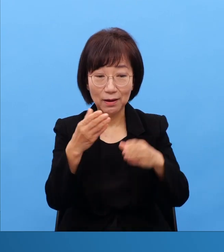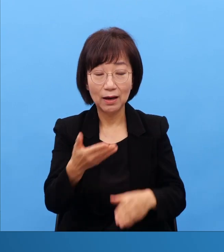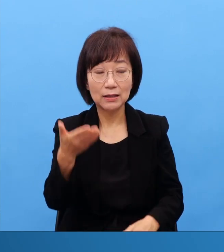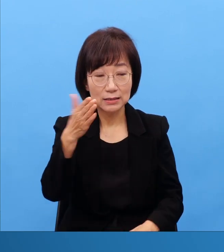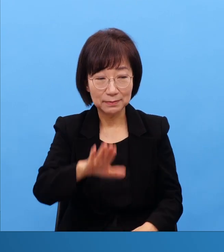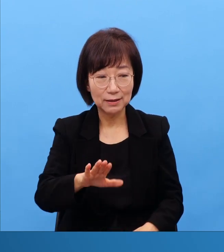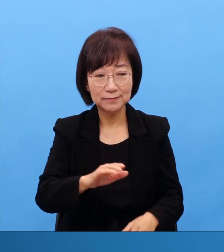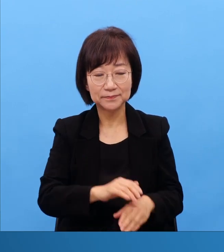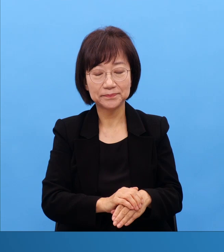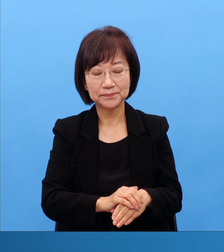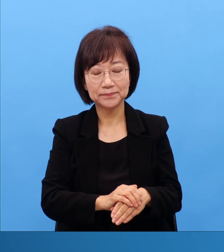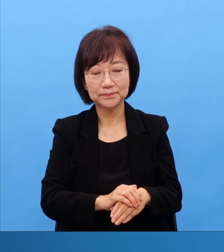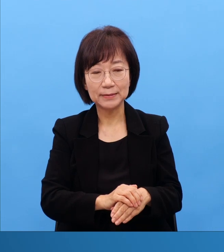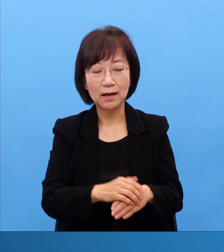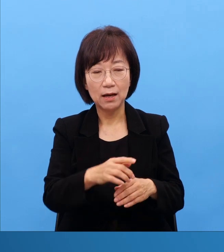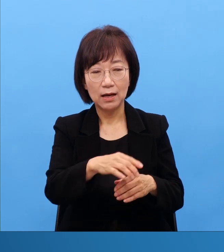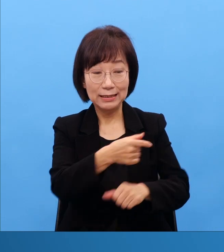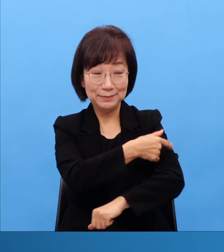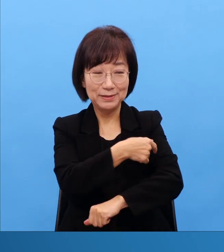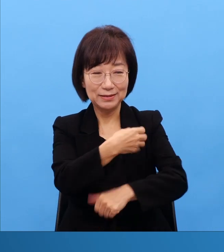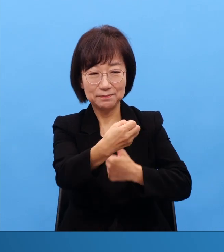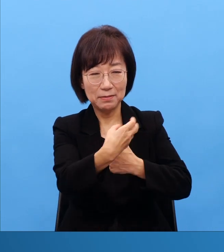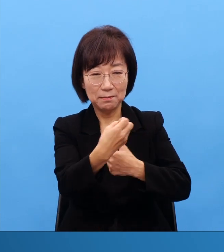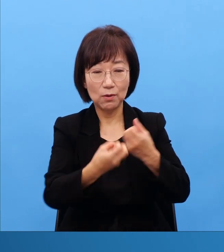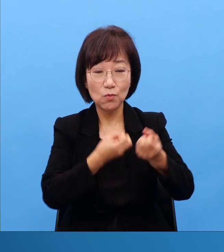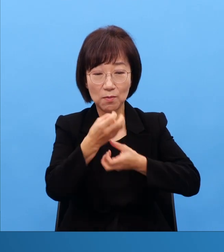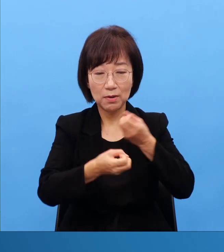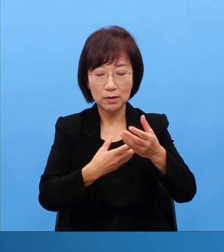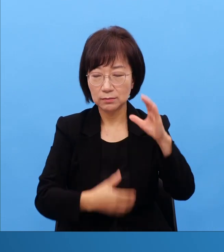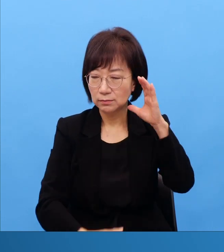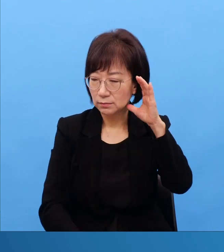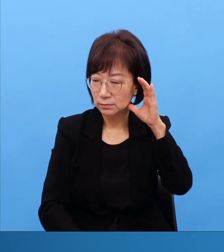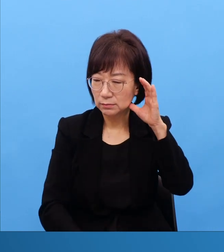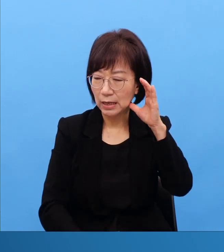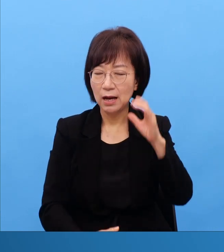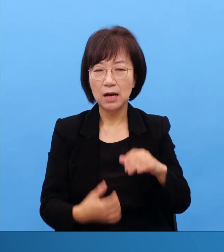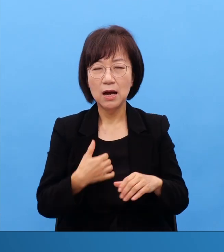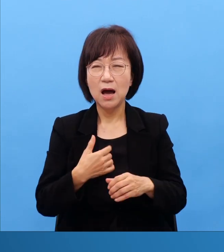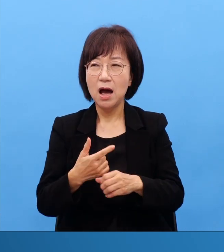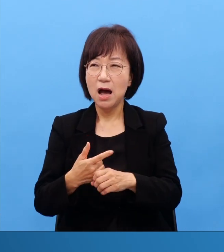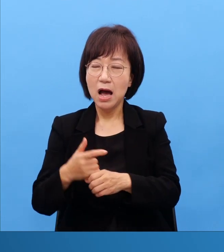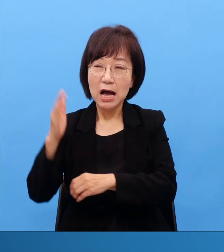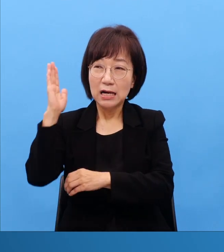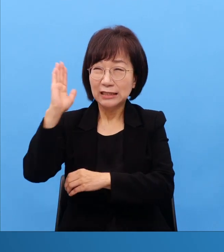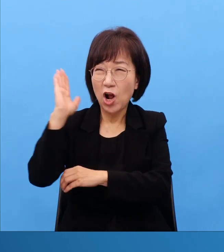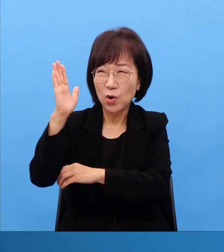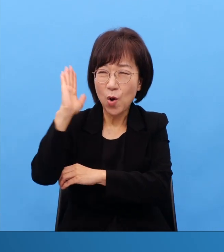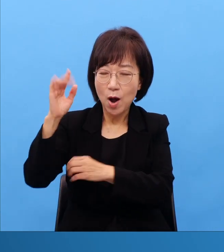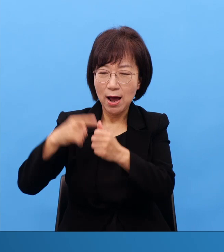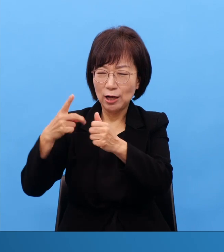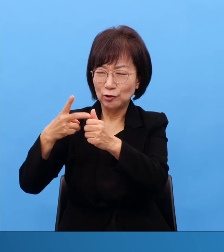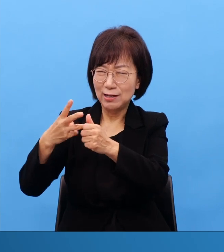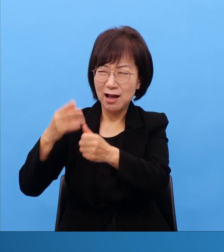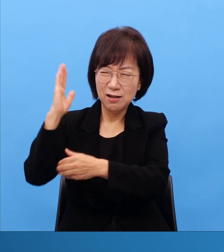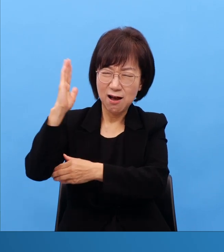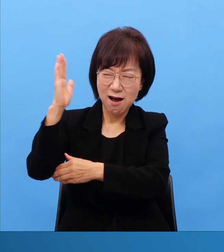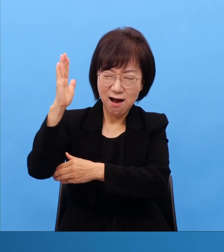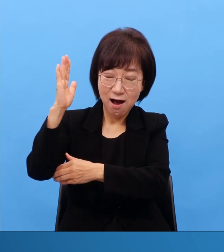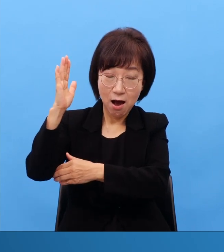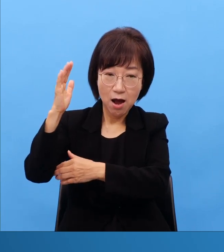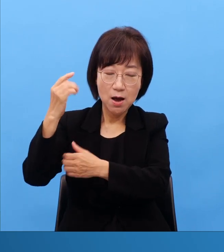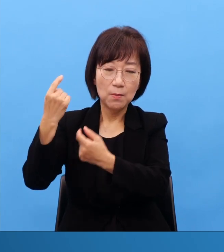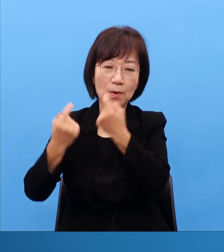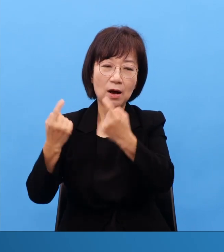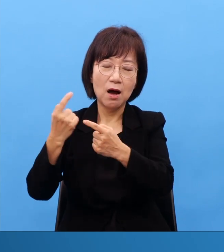수백 편의 설교보다 더 은혜 받았어요. But in that short conversation that I shared with that deacon, I received far more grace than hundreds, countless of